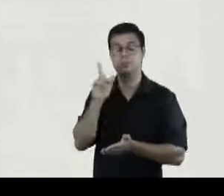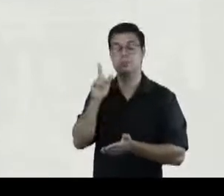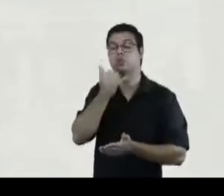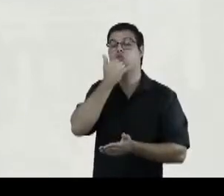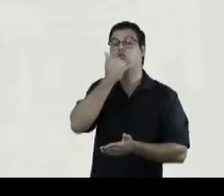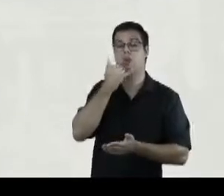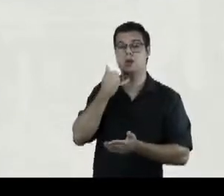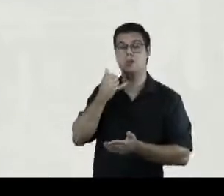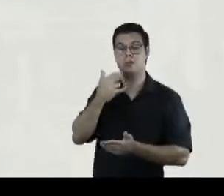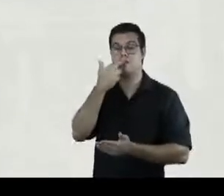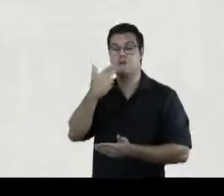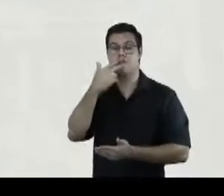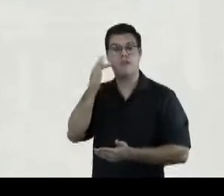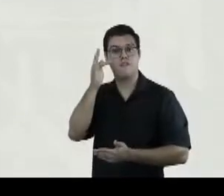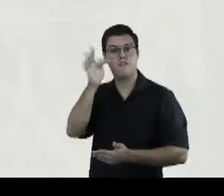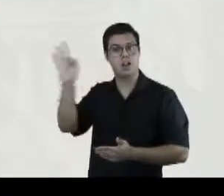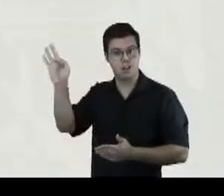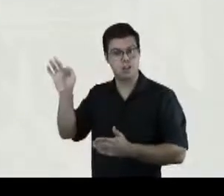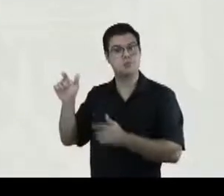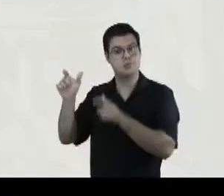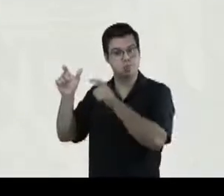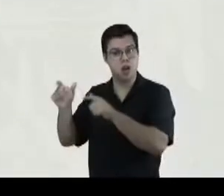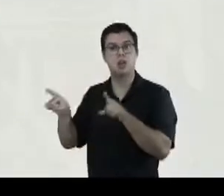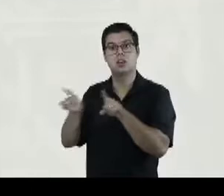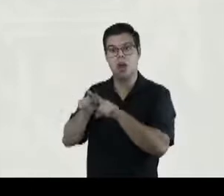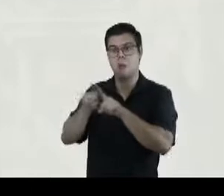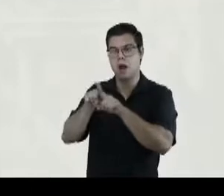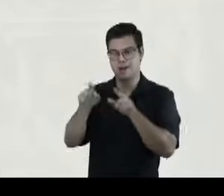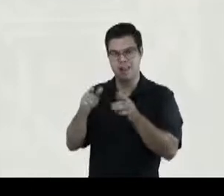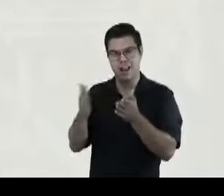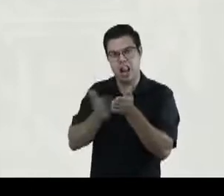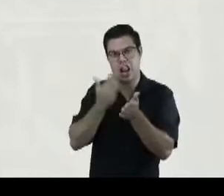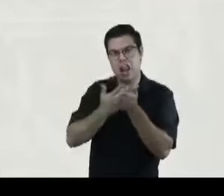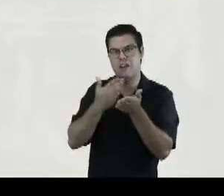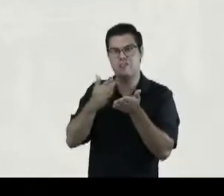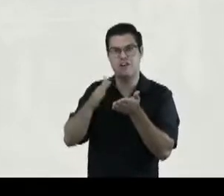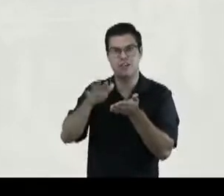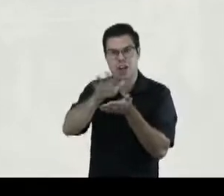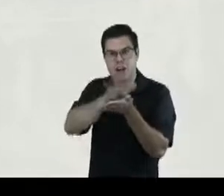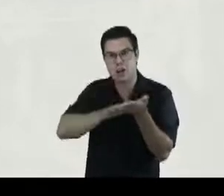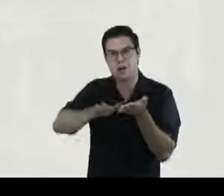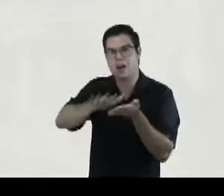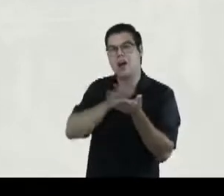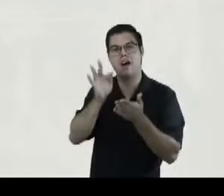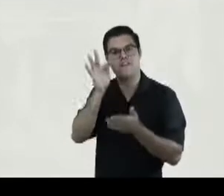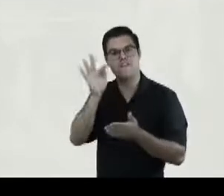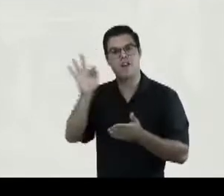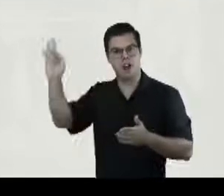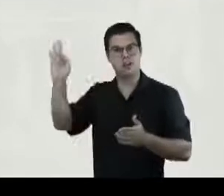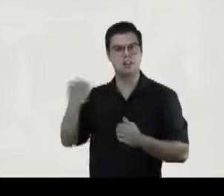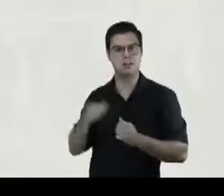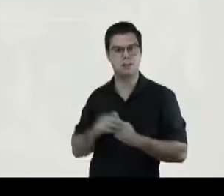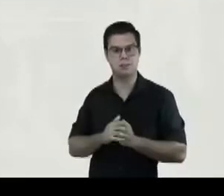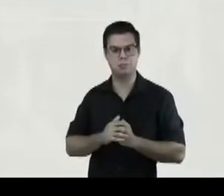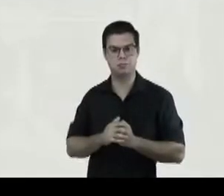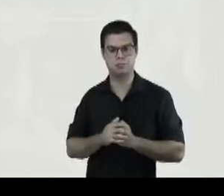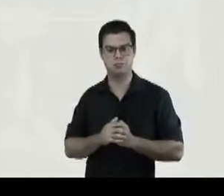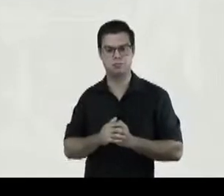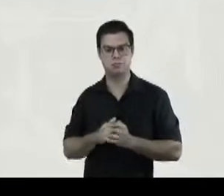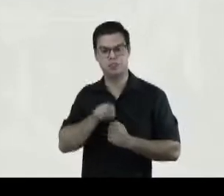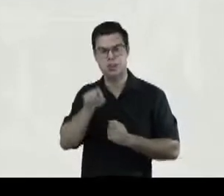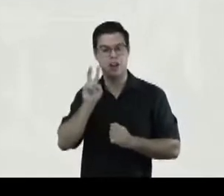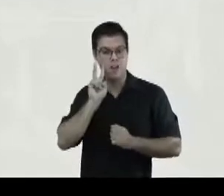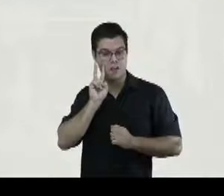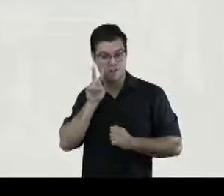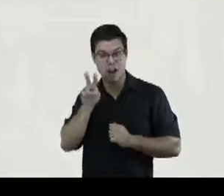en France, que vous voyez là, Le miroir de la rédemption de l'humain lignège. Les livres publiés